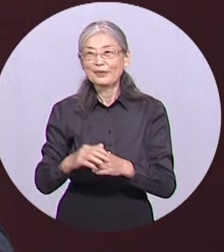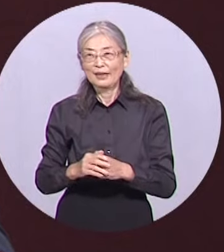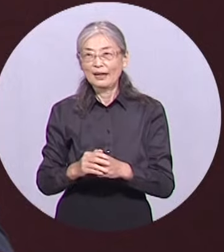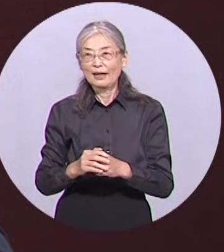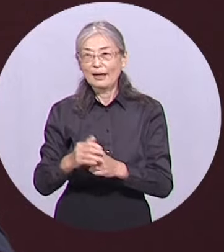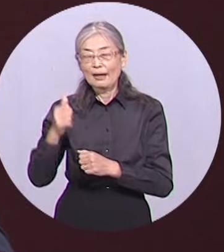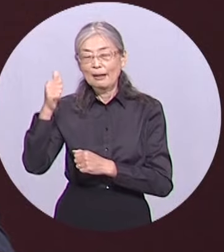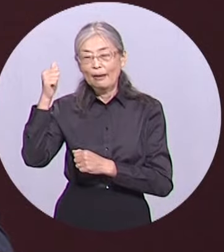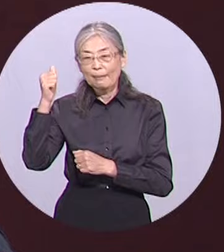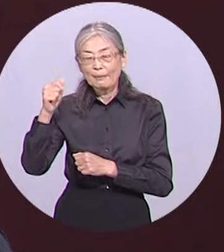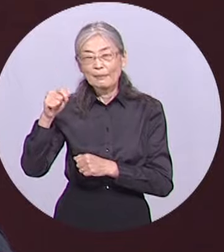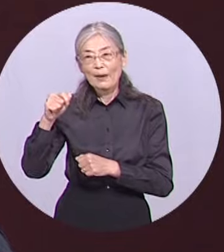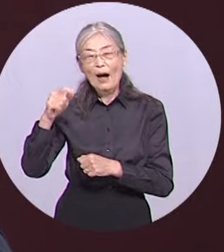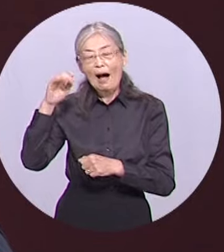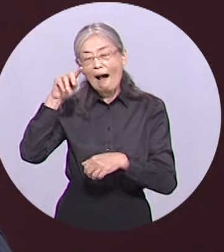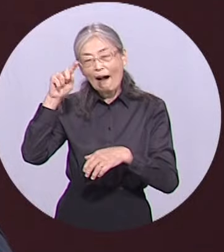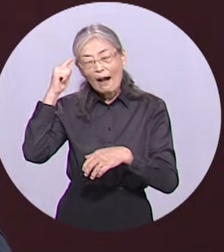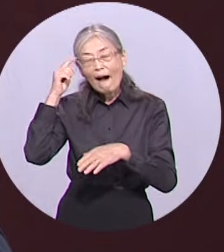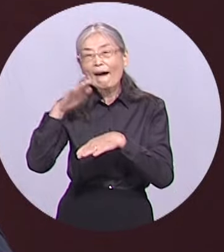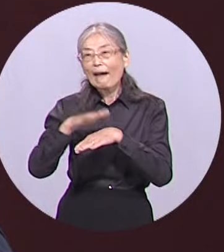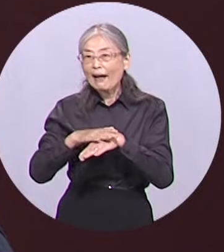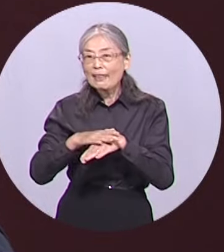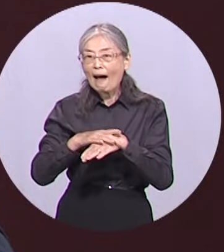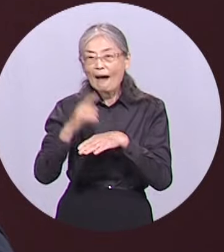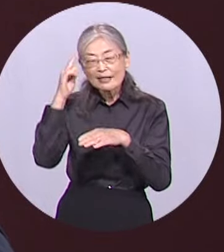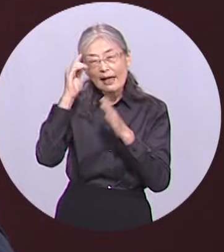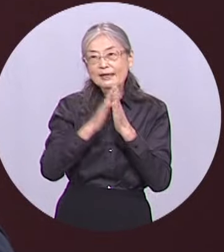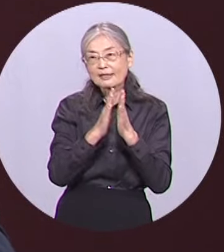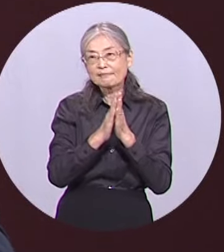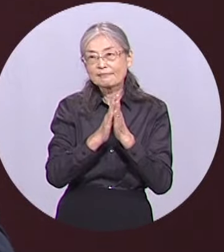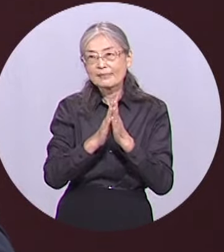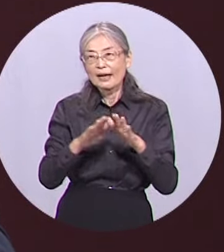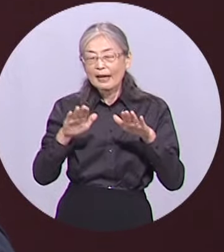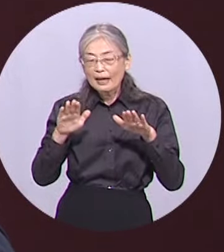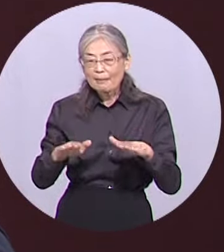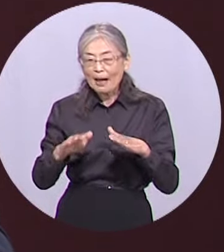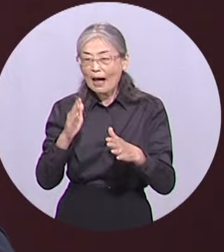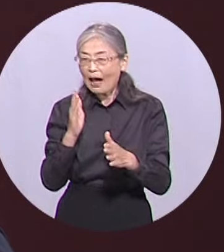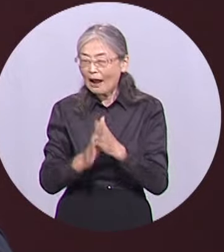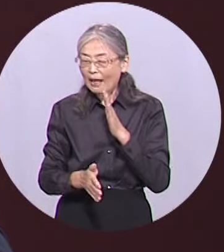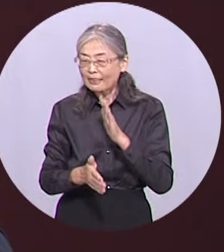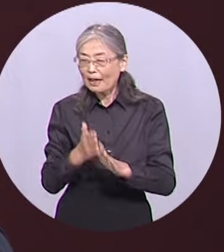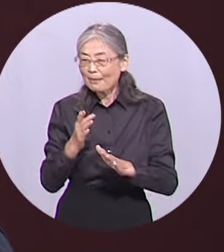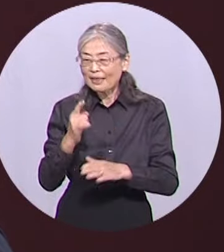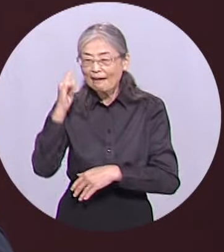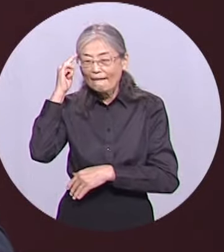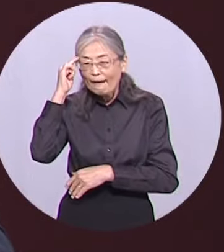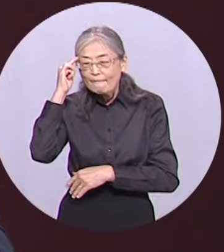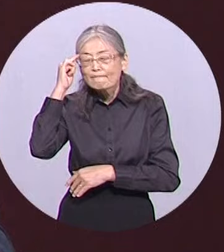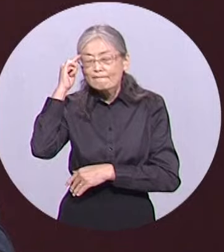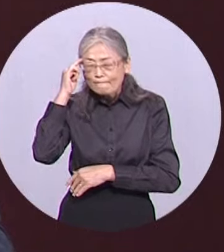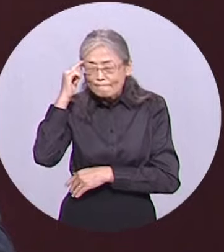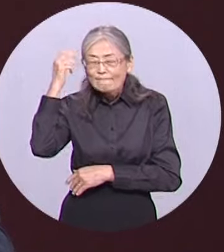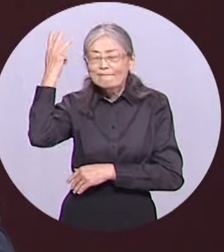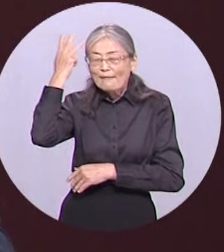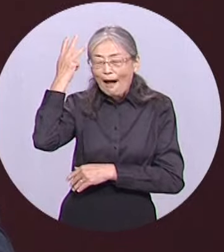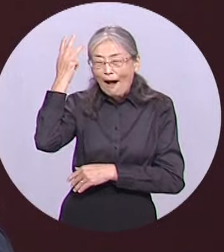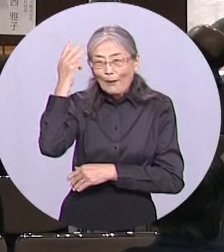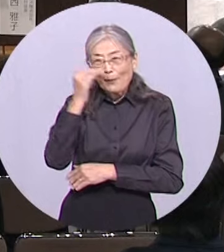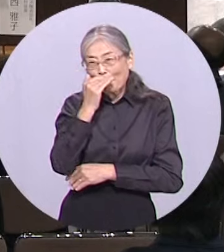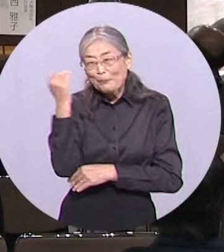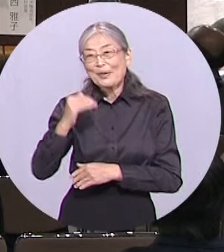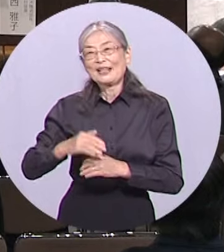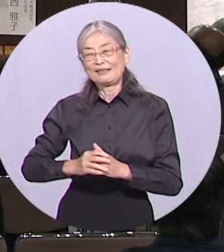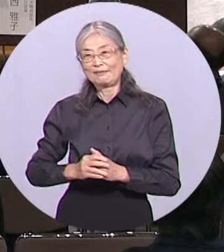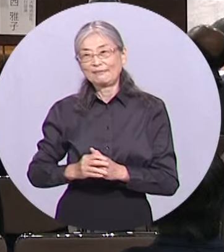沢王の理念や精神というのは、私は今一度見返してもみて大変参考になるのではないかと思っています